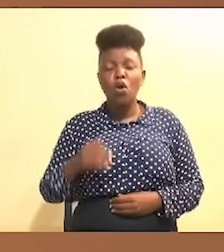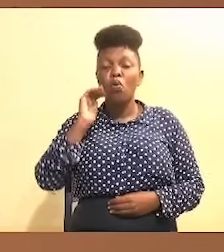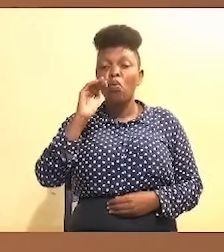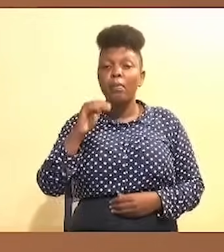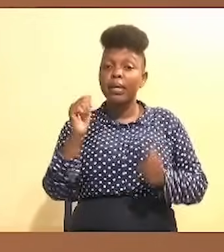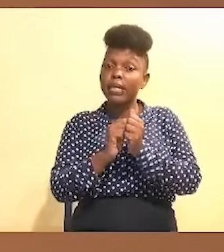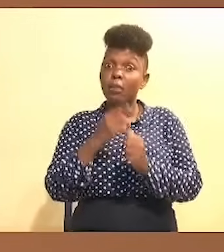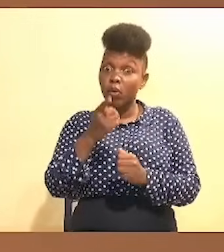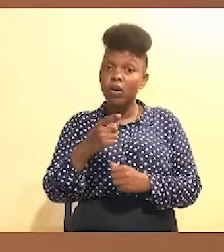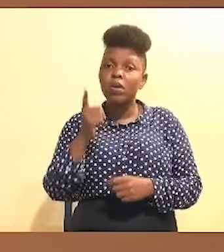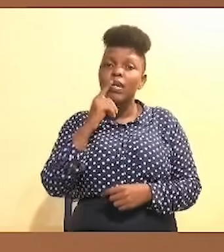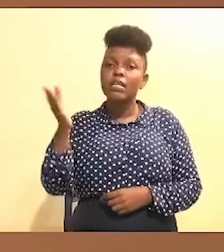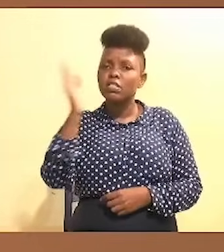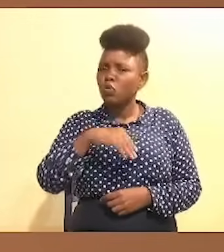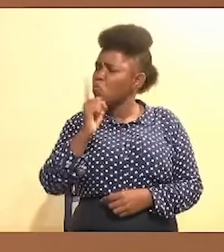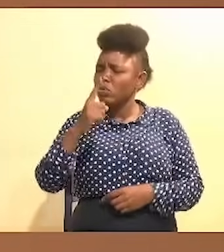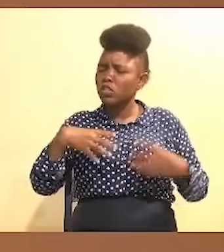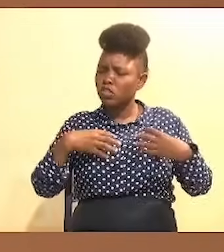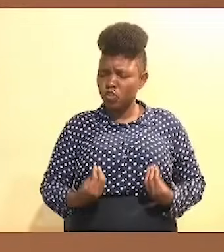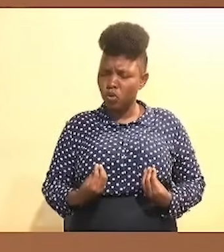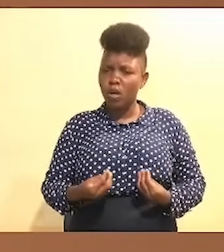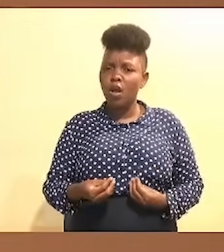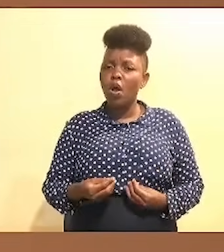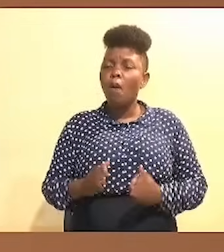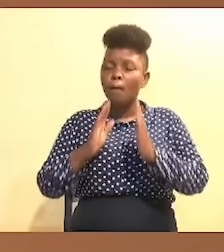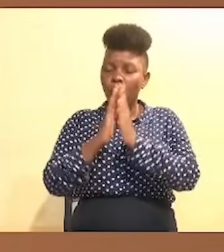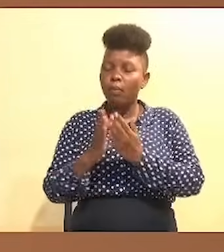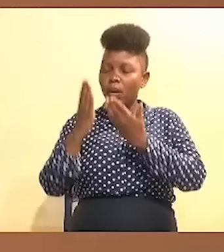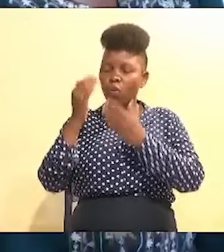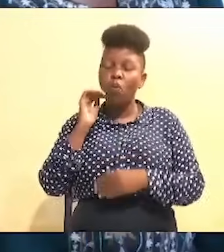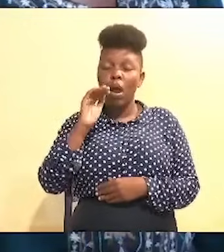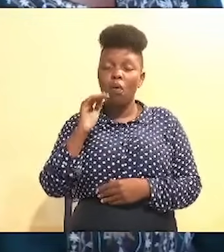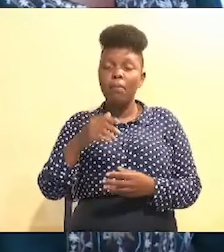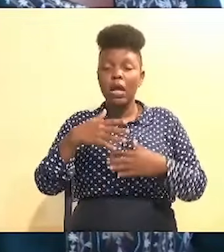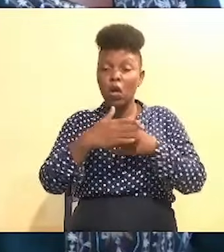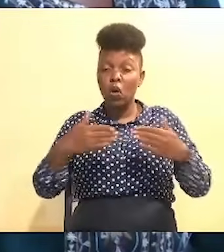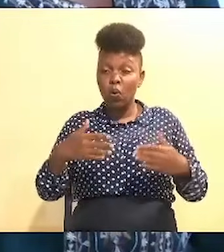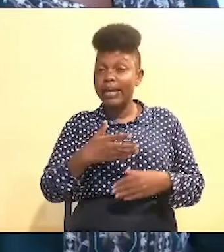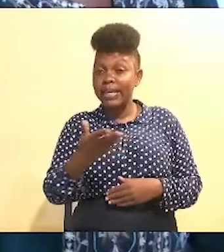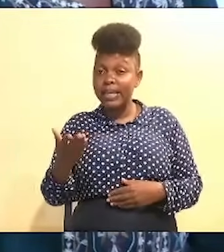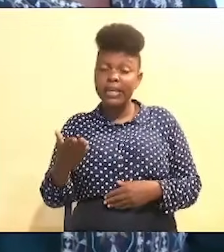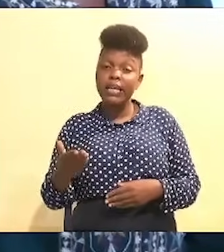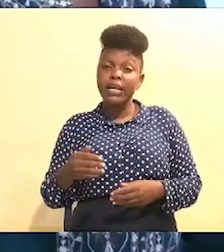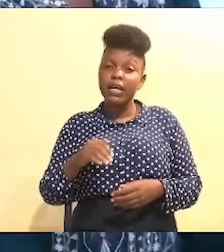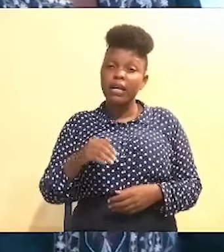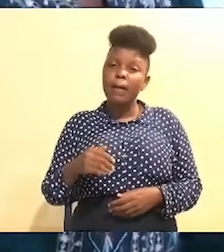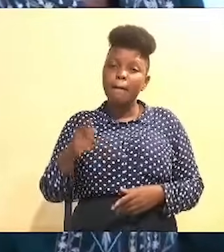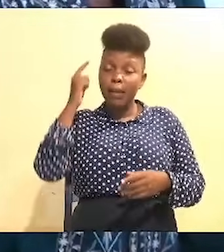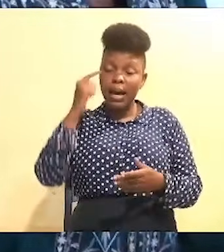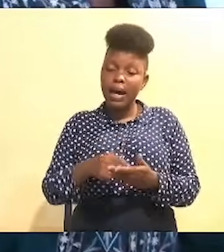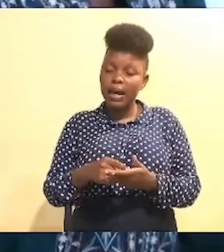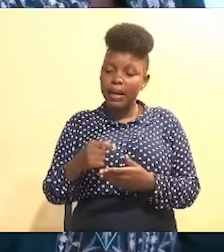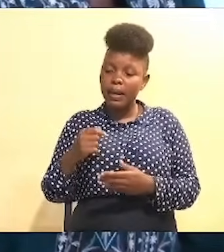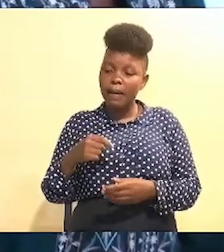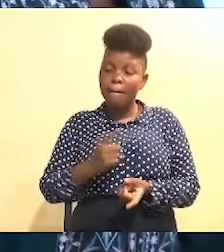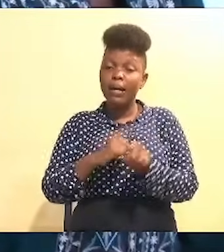Usichoke. Muombe Mungu akupe lugha nyingine ya kutumia. Maana badiliko ni hatua kwa hatua. Ni hatua kwa hatua. Ni ngumu